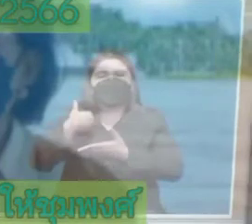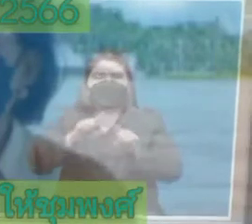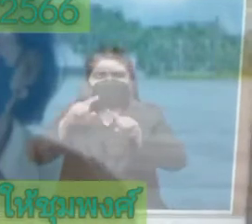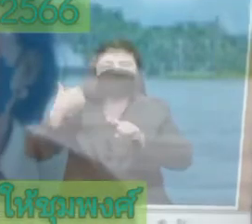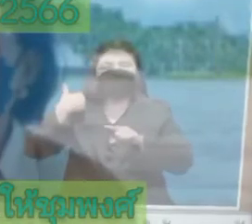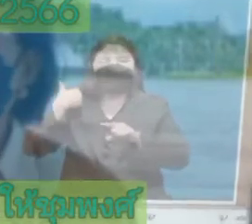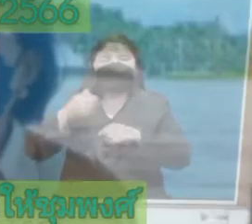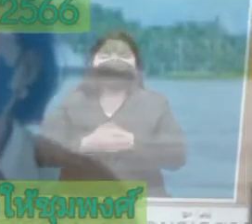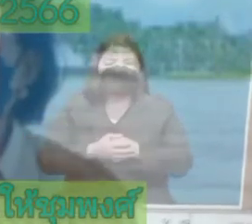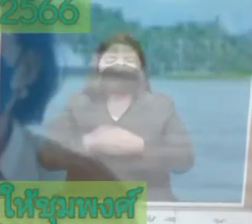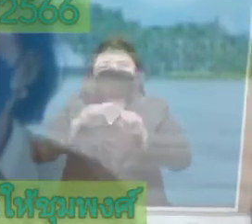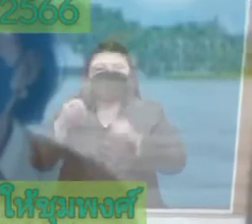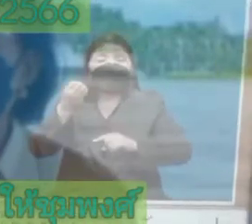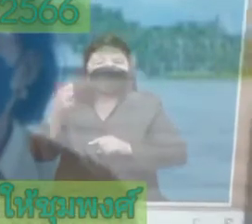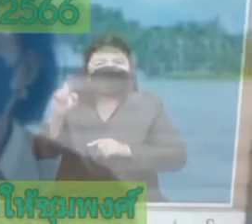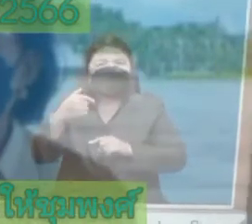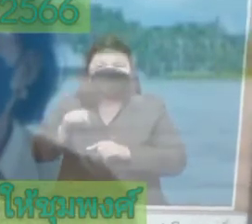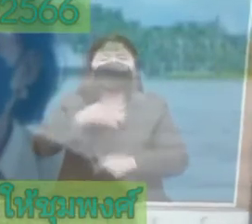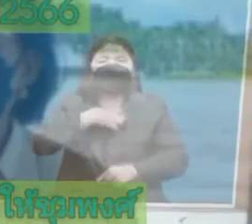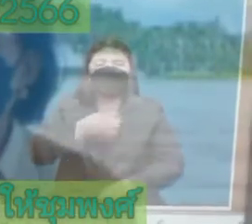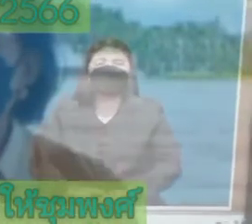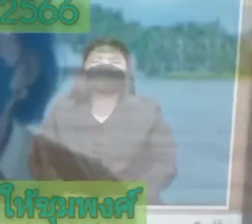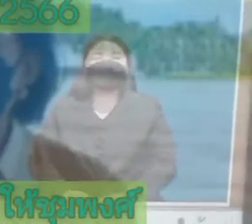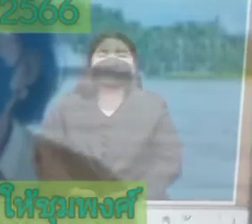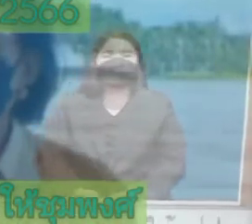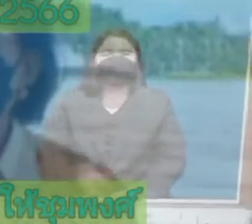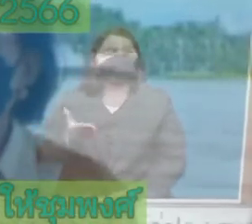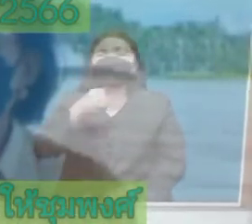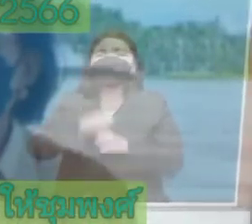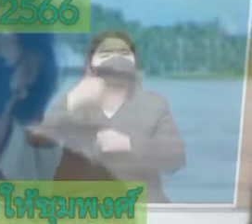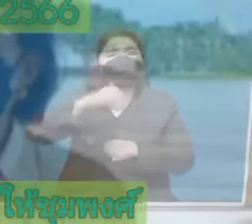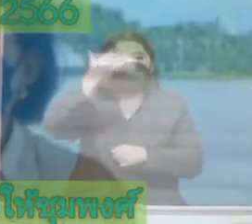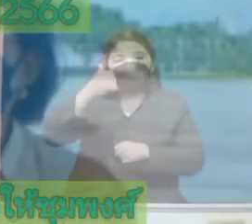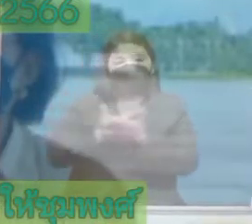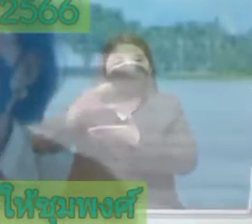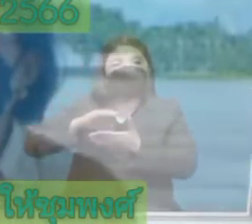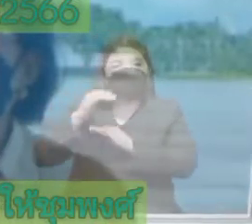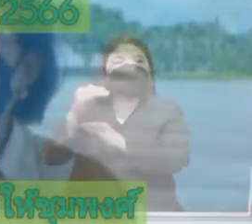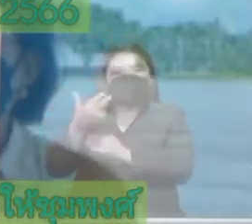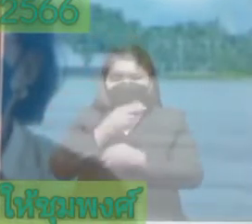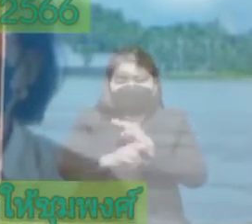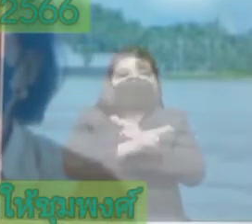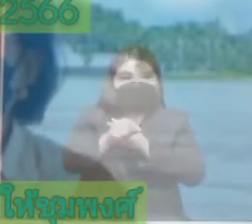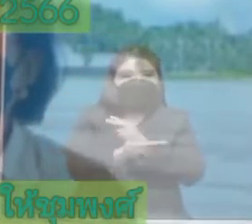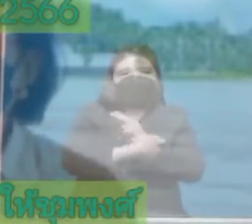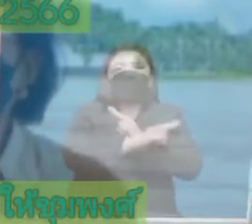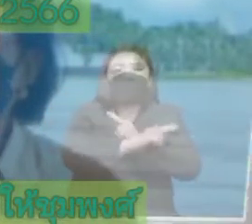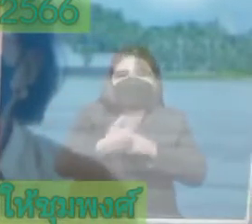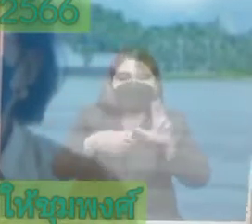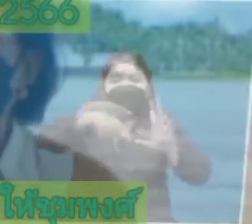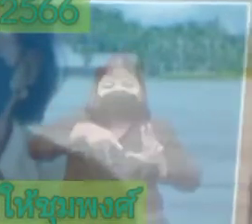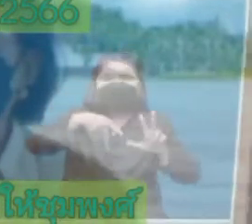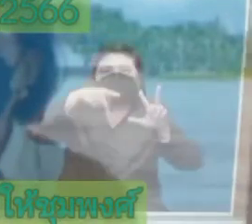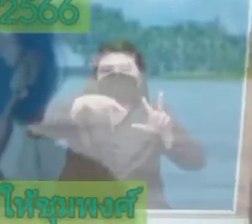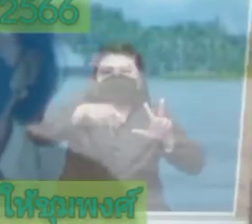จะให้ประชาชนได้เข้าถึงแต่มันมากอย่างที่ต้องการยังทำไม่ได้เพราะว่างบประมาณจำกัดท่านคูณตัวเลขมาท่านบอก 3,000